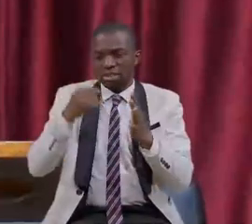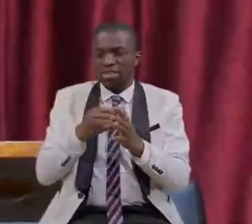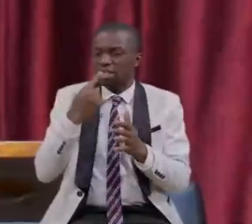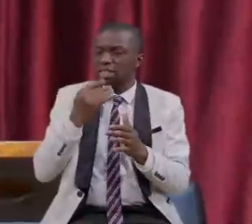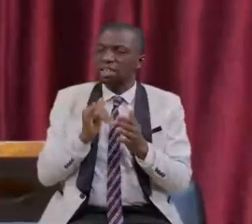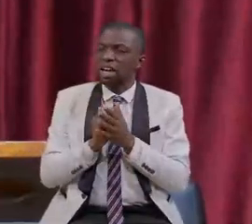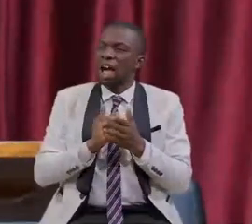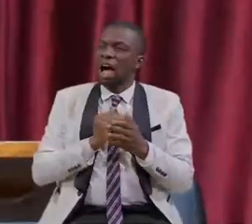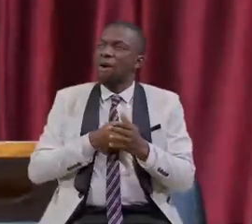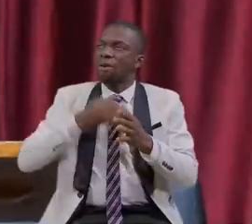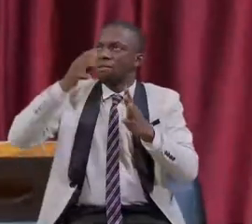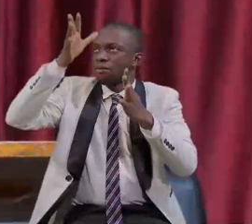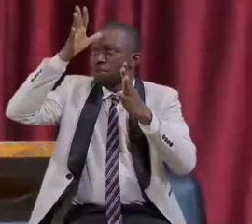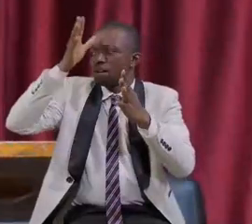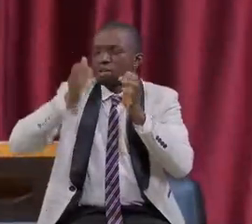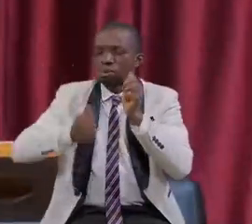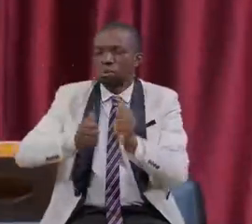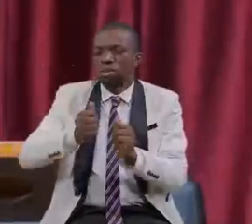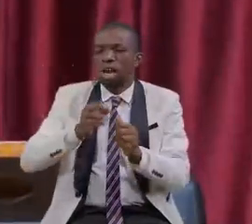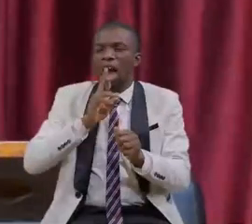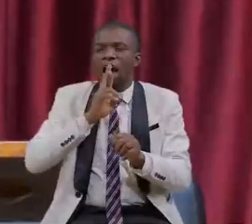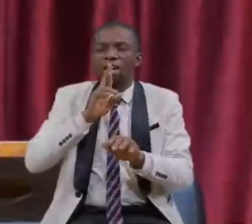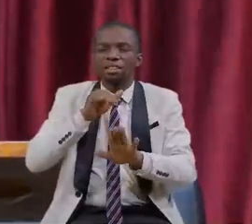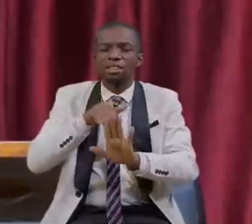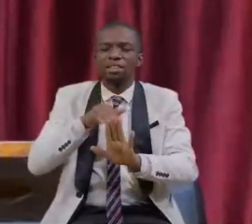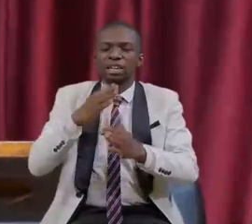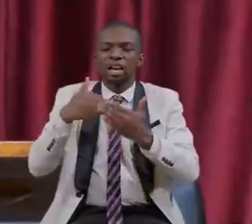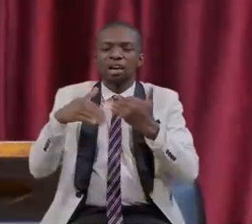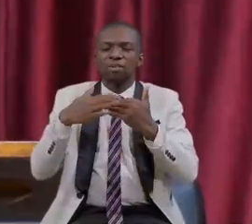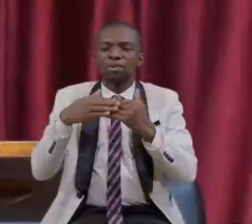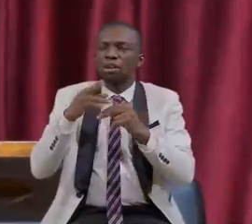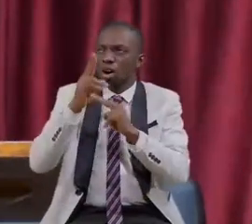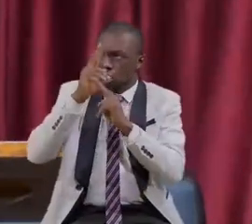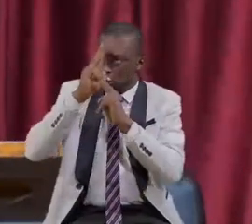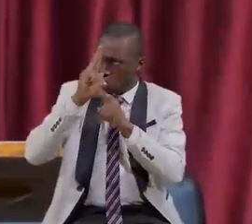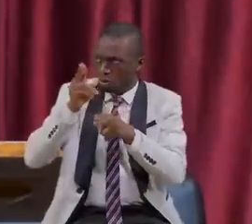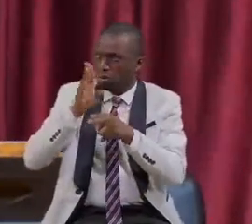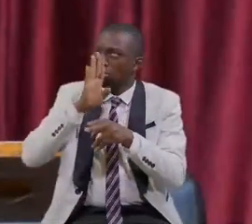Il dit, notre Père qui est aux cieux, que ton nom soit sanctifié,